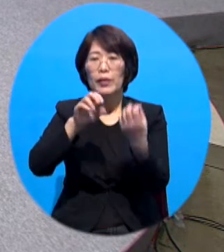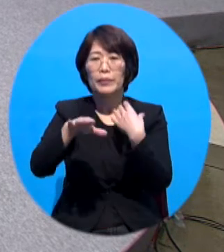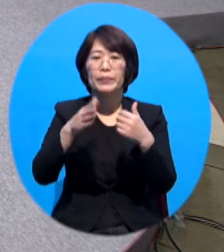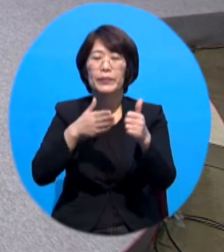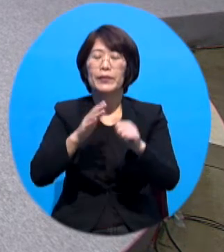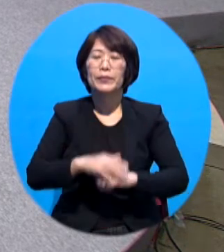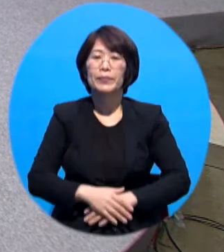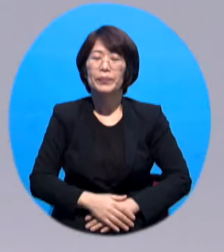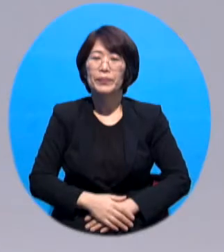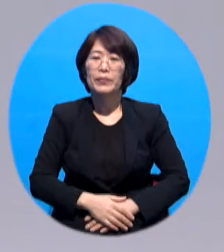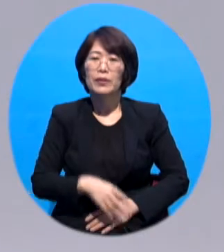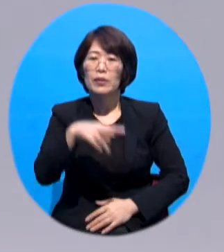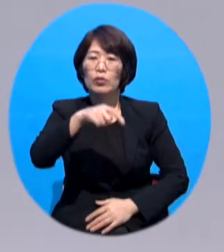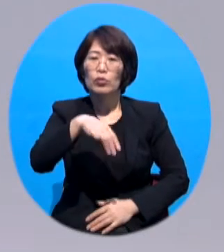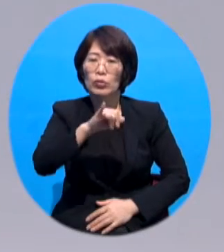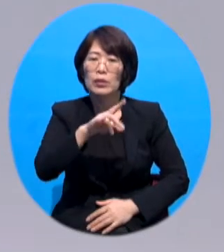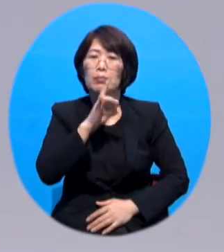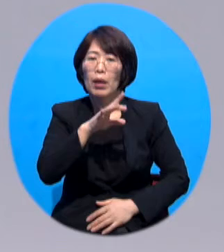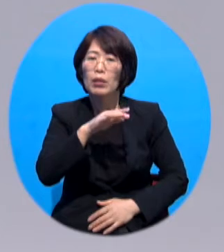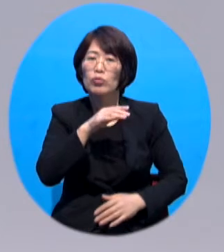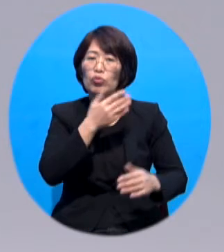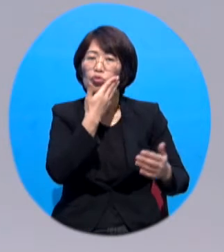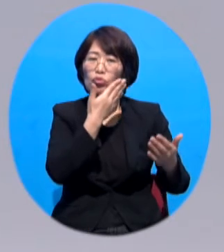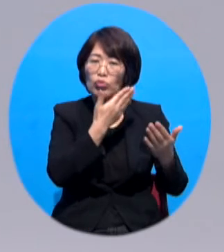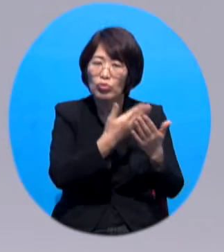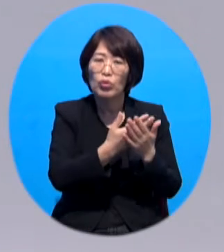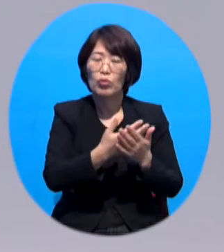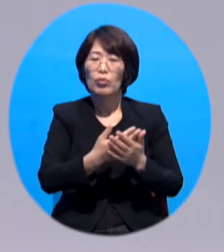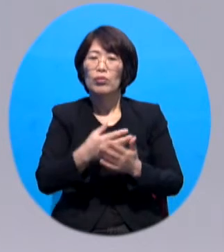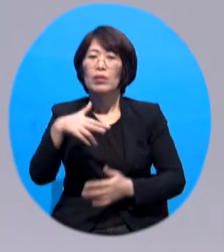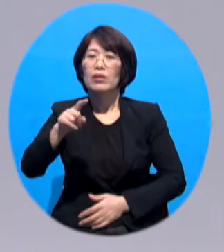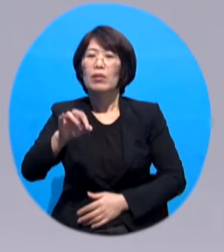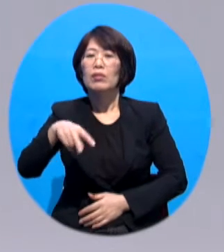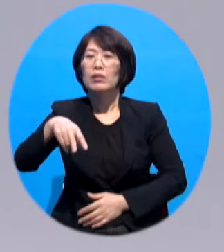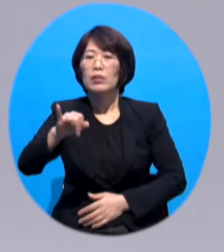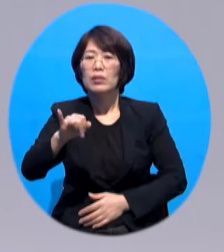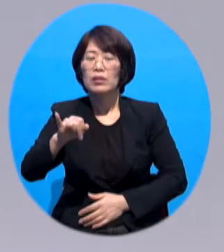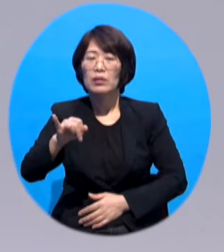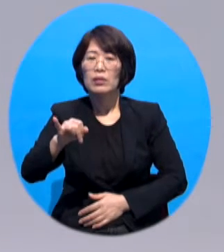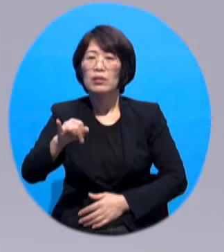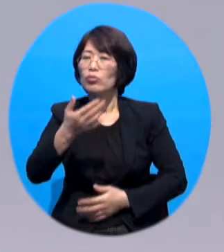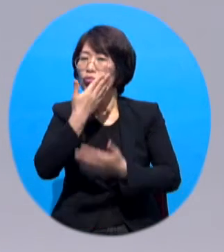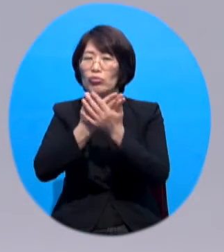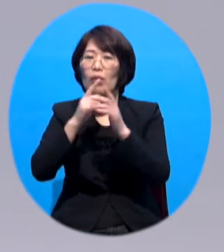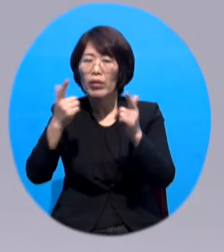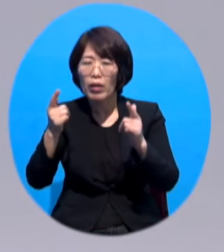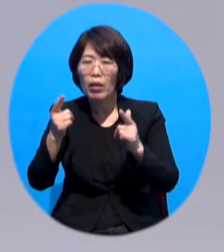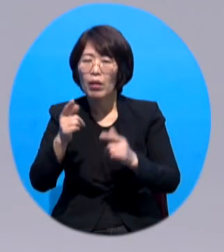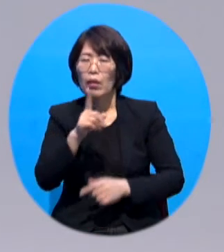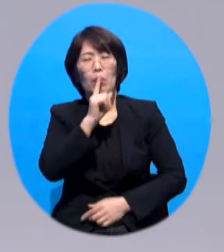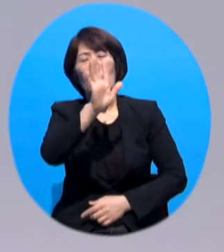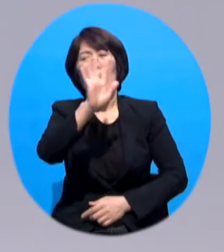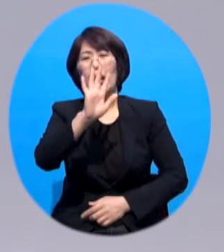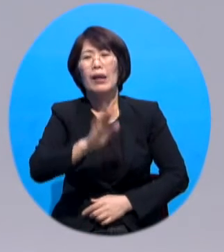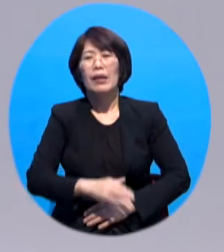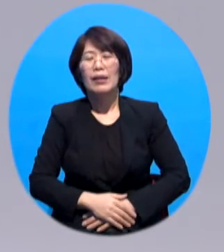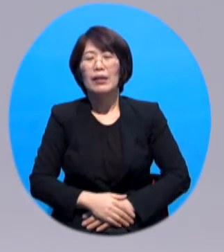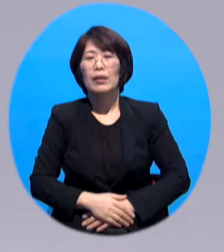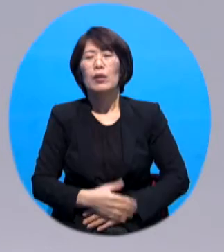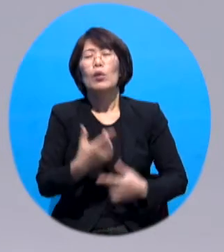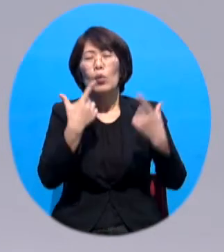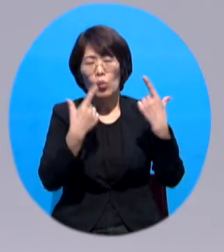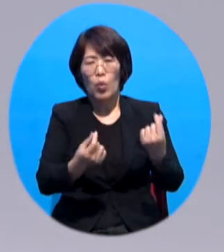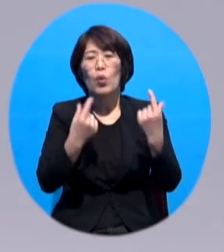i'll 뭐 수십만 중요하고 수동 정씨가 중요하지 않는다 그 말이 안 되는 거죠 똑같이